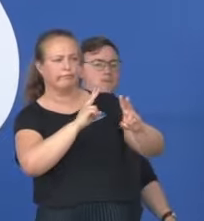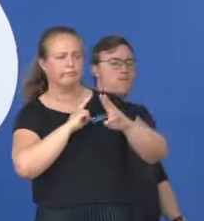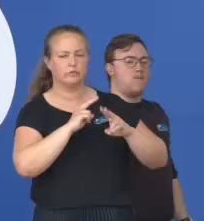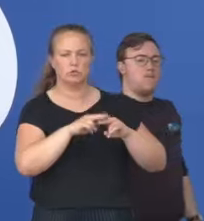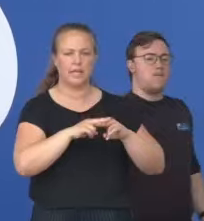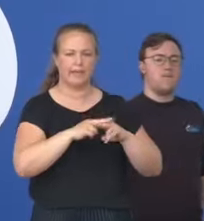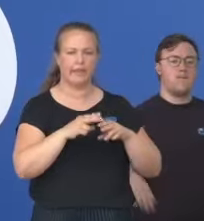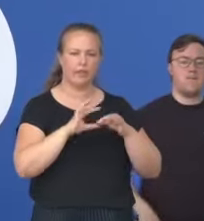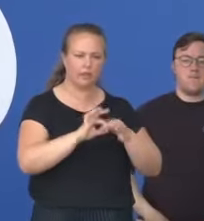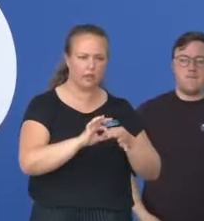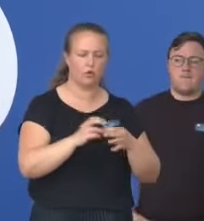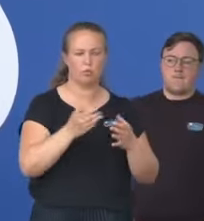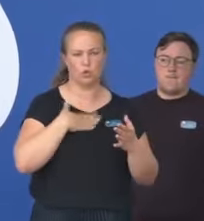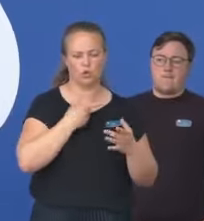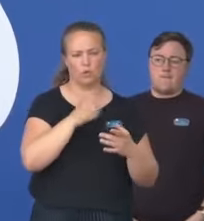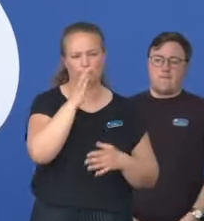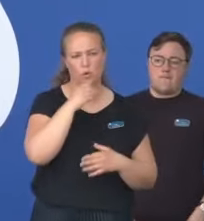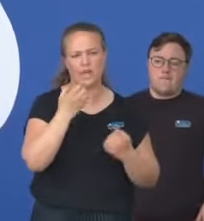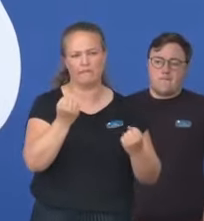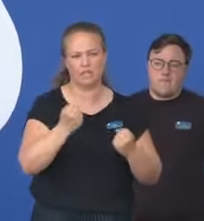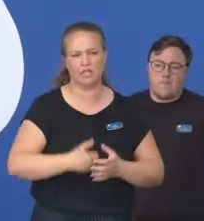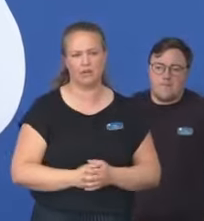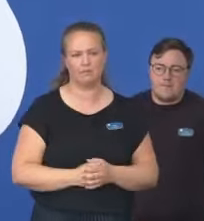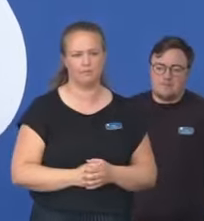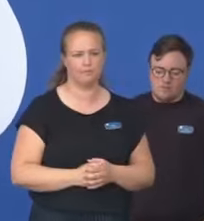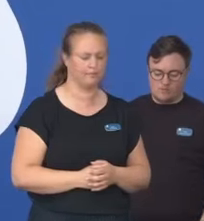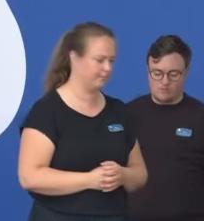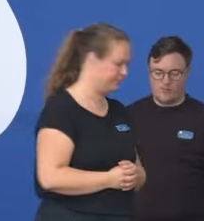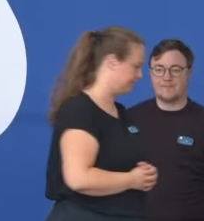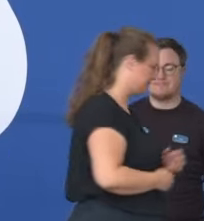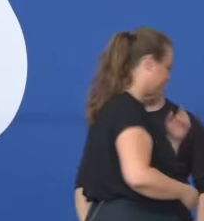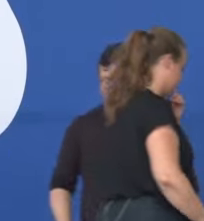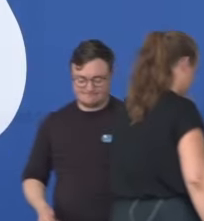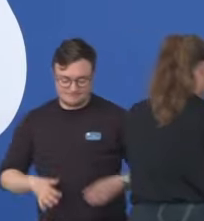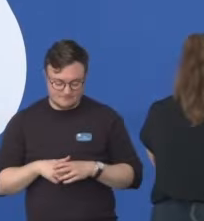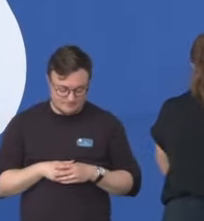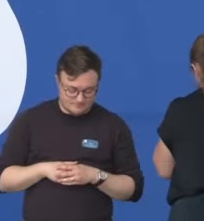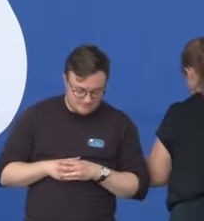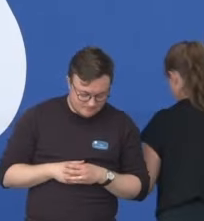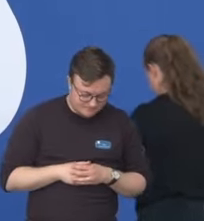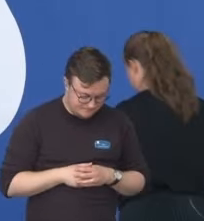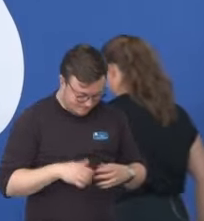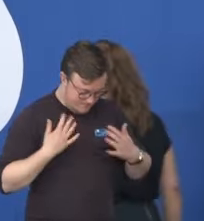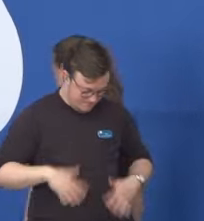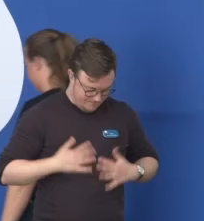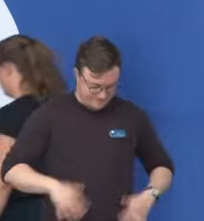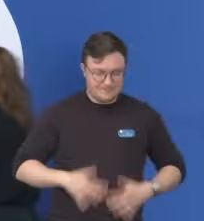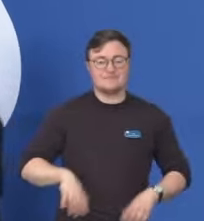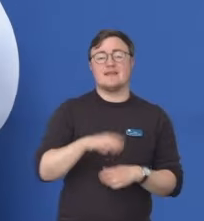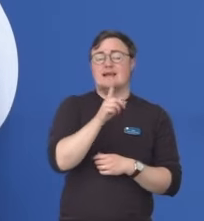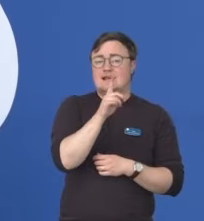frågorna är viktiga. Då ville vi ha en replik från Lisa Nåbo från SSU.